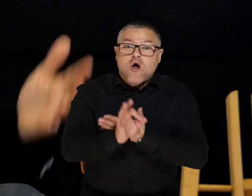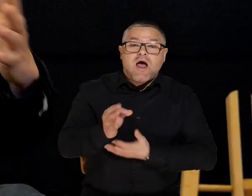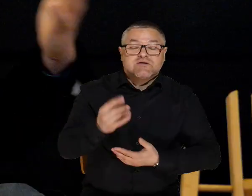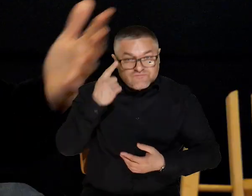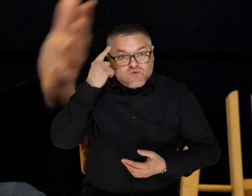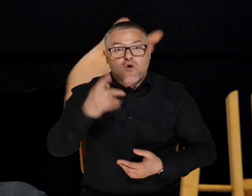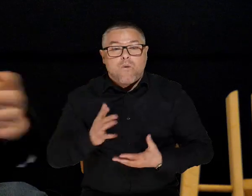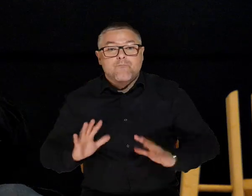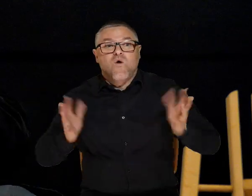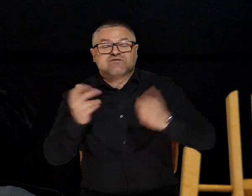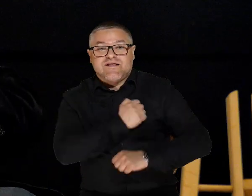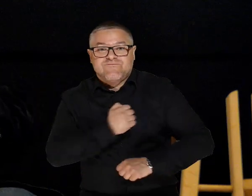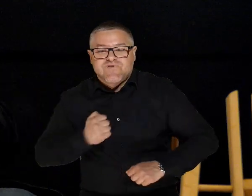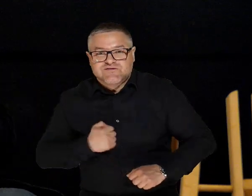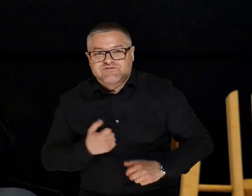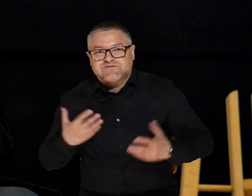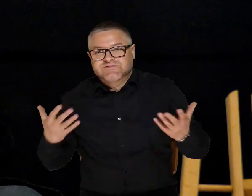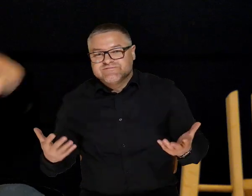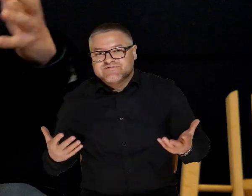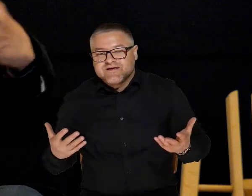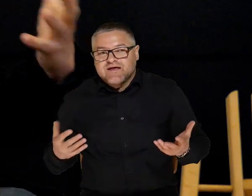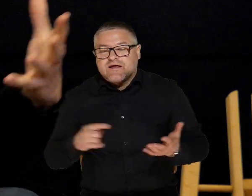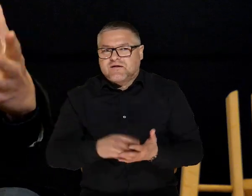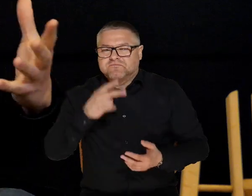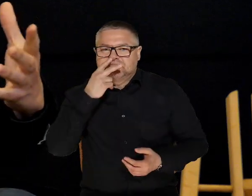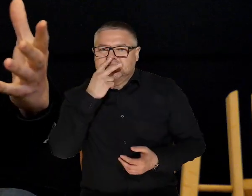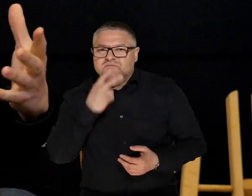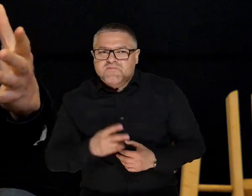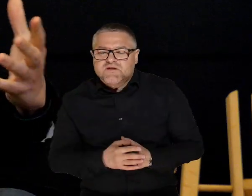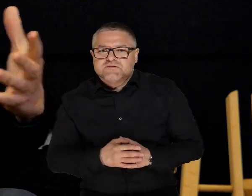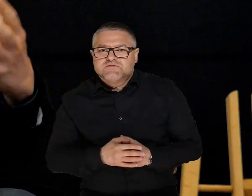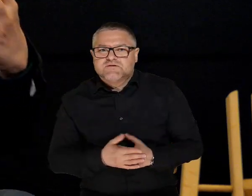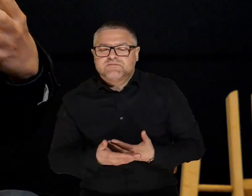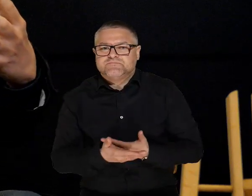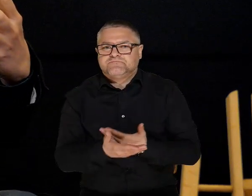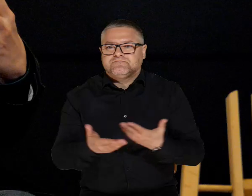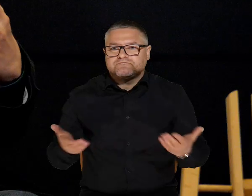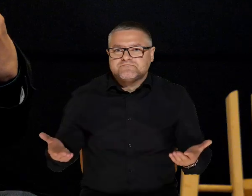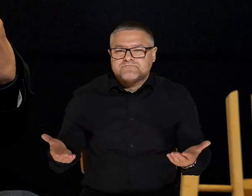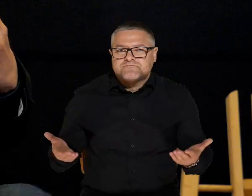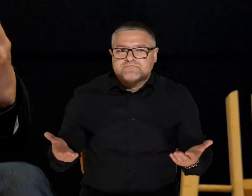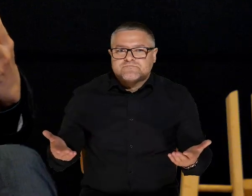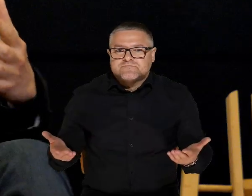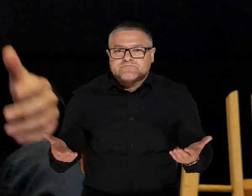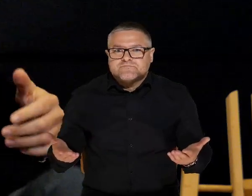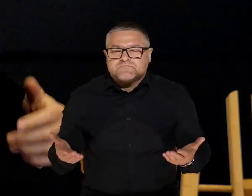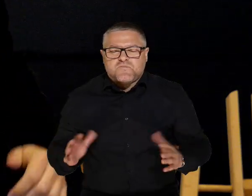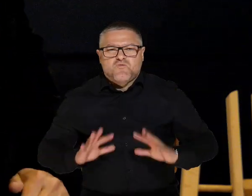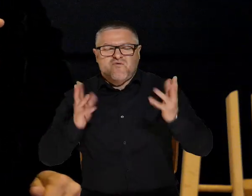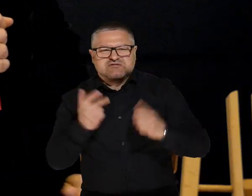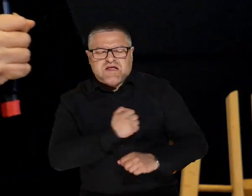Powstaniu Warszawskim, nie wiem do końca. I tak zobaczyłem jakieś takie, że oni tak jakoś zareagowali. Powstanie Warszawskie.